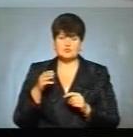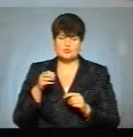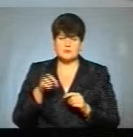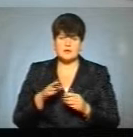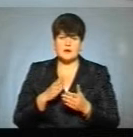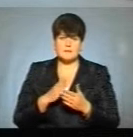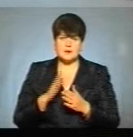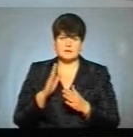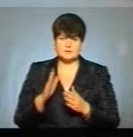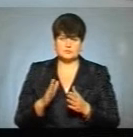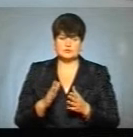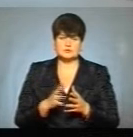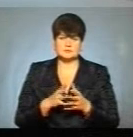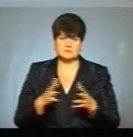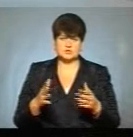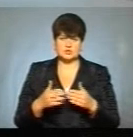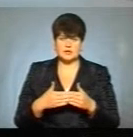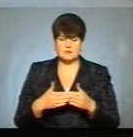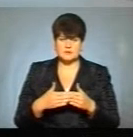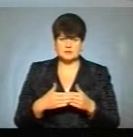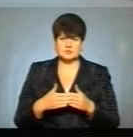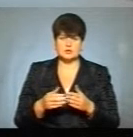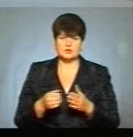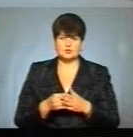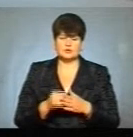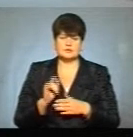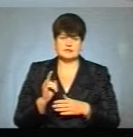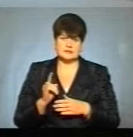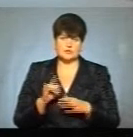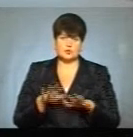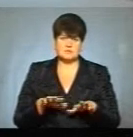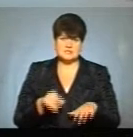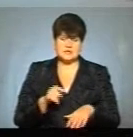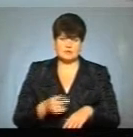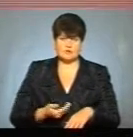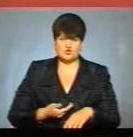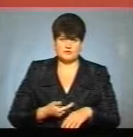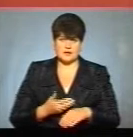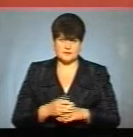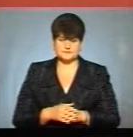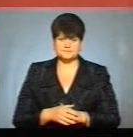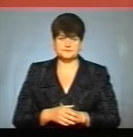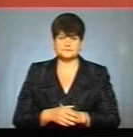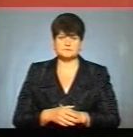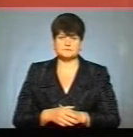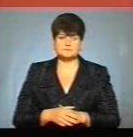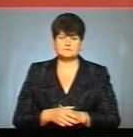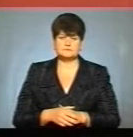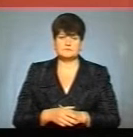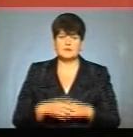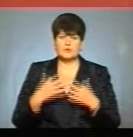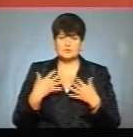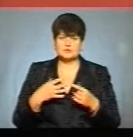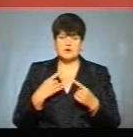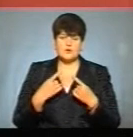бути якомога наближено до місця дитини, проживання. Так, до місця її проживання. А уже ми